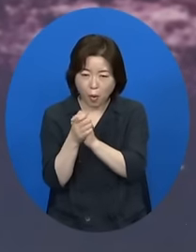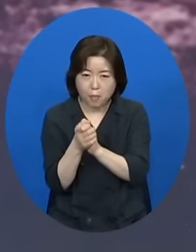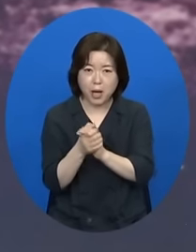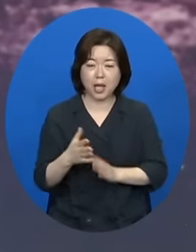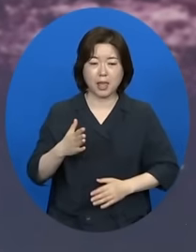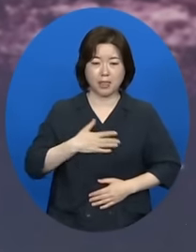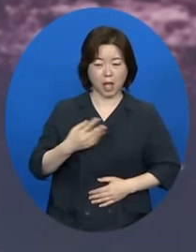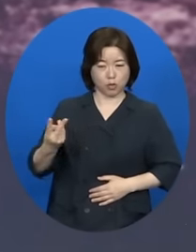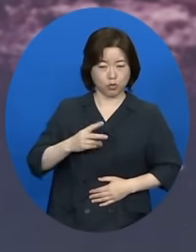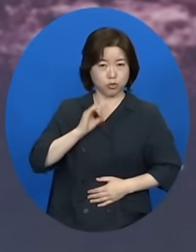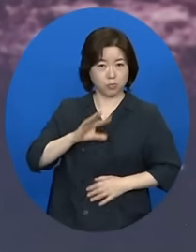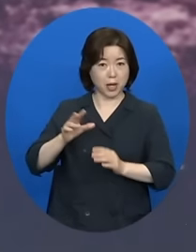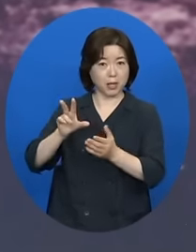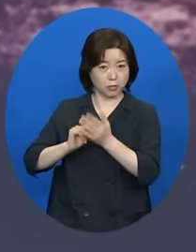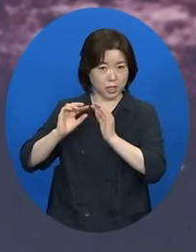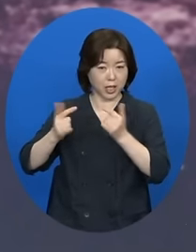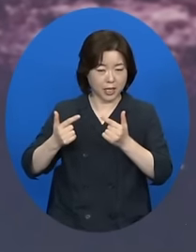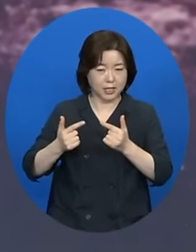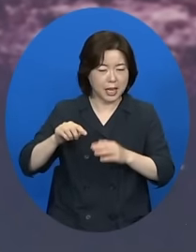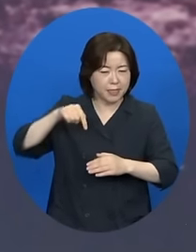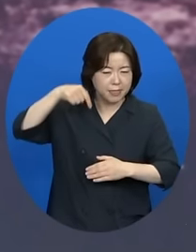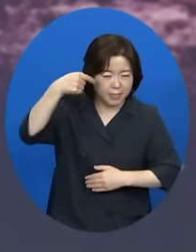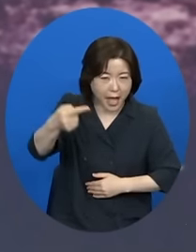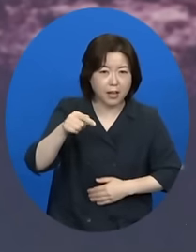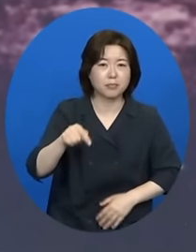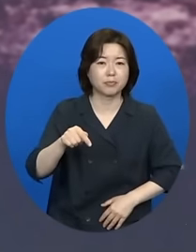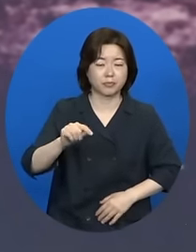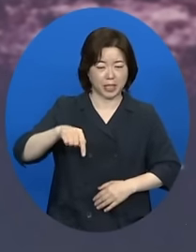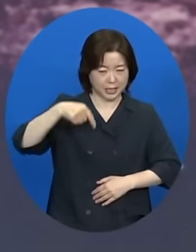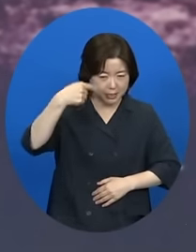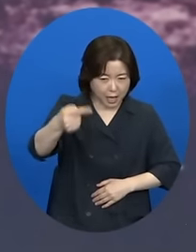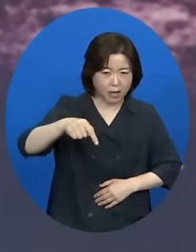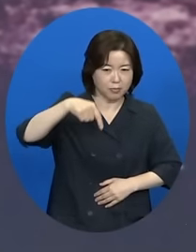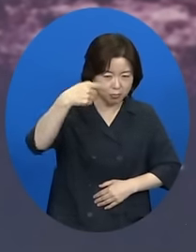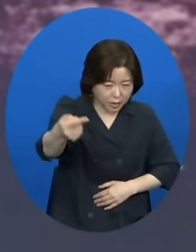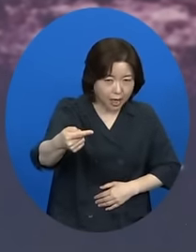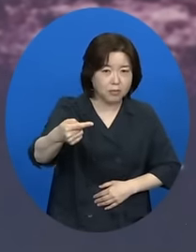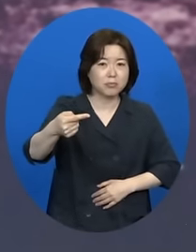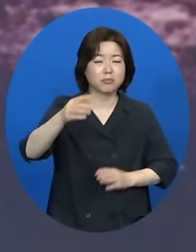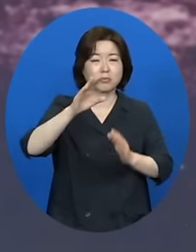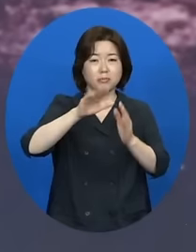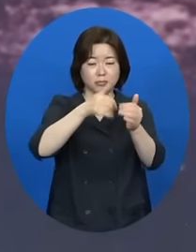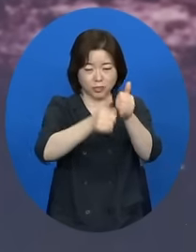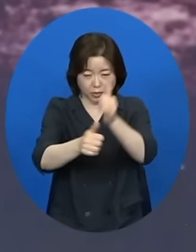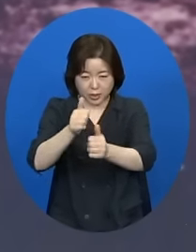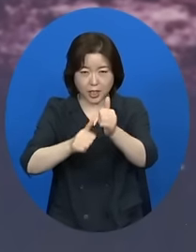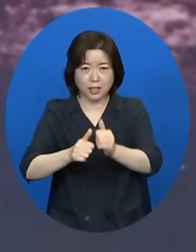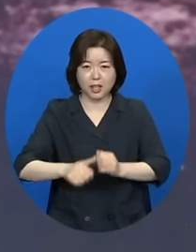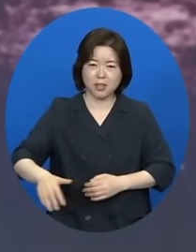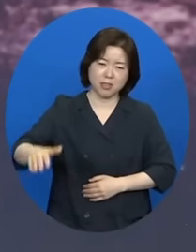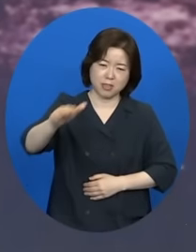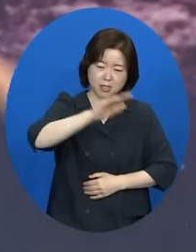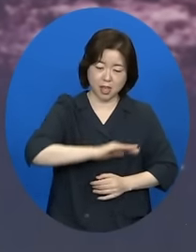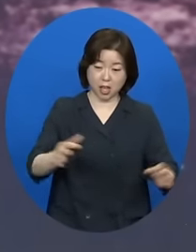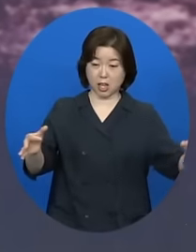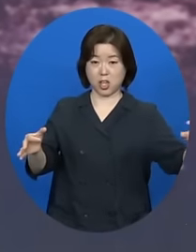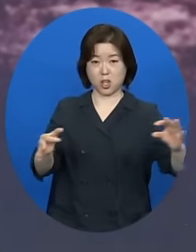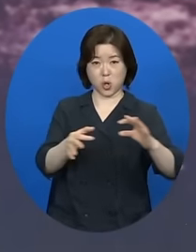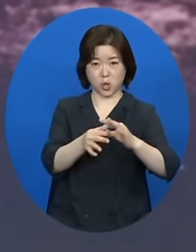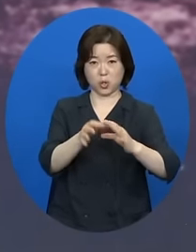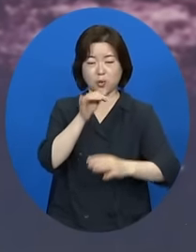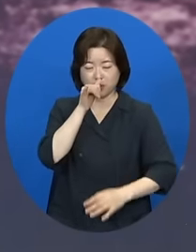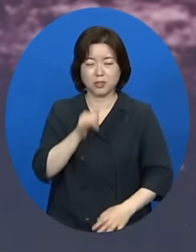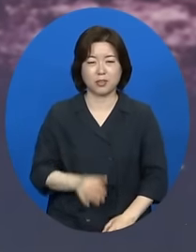사람만의 문제가 아니라 넥스트 제너레이션, 그 다음 세대, 다음 세대 이 전체와 연결되어 있다는